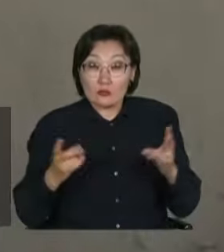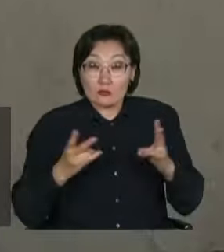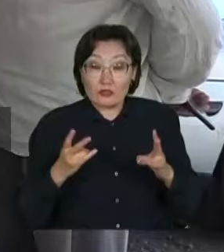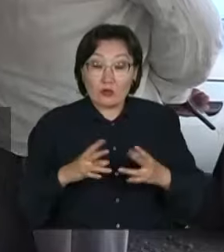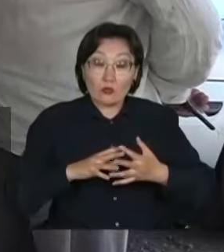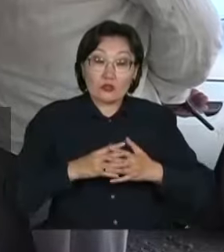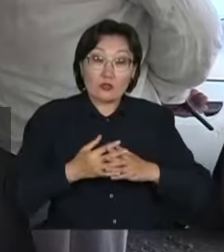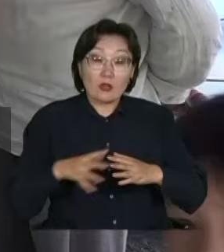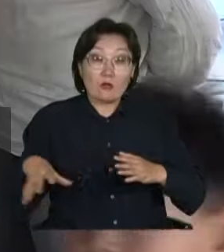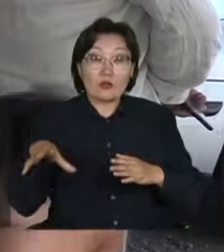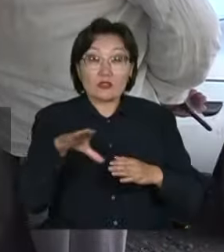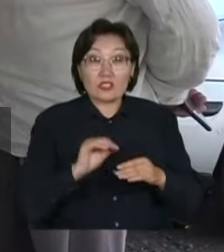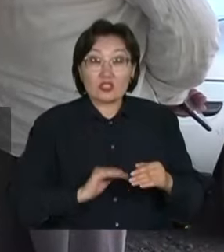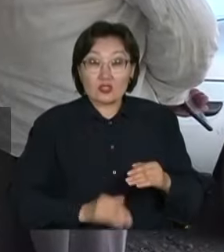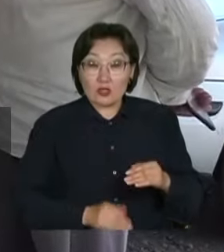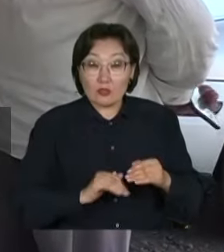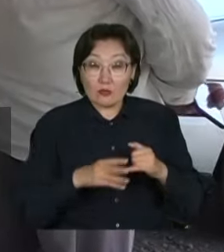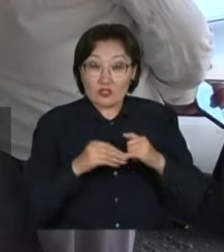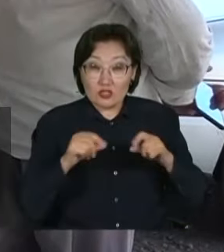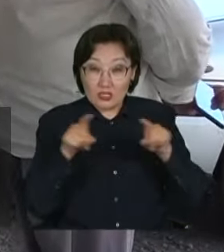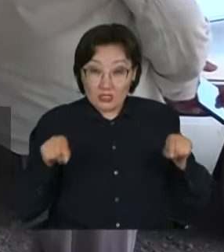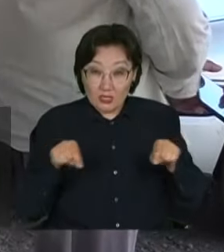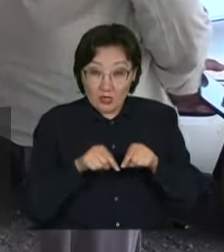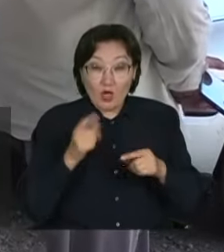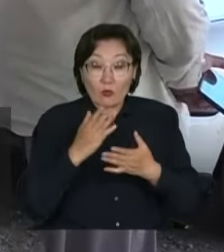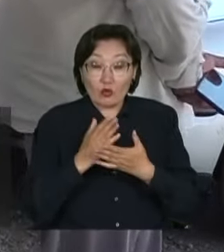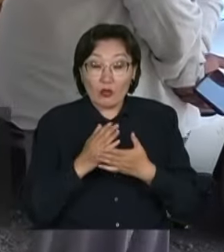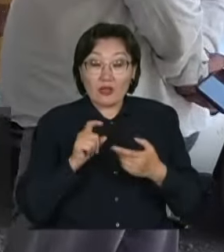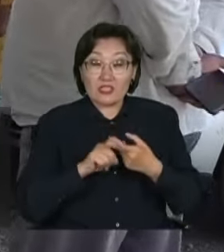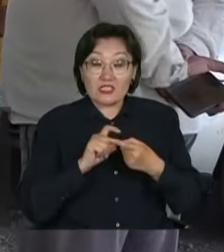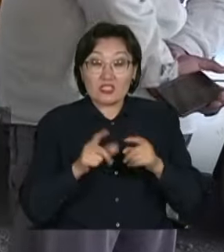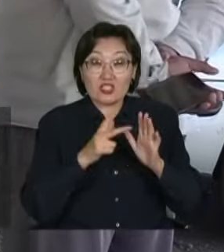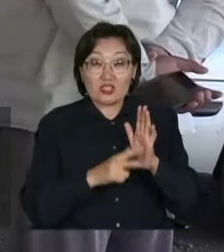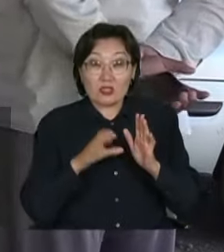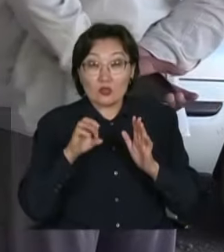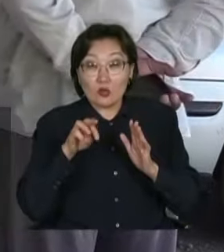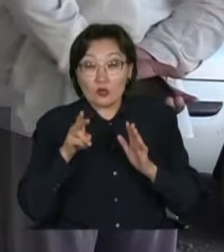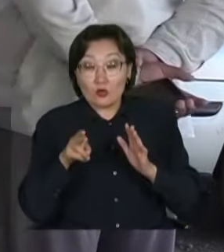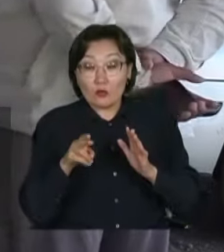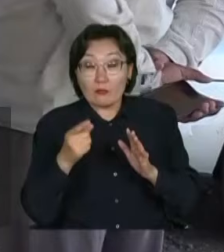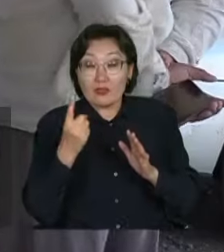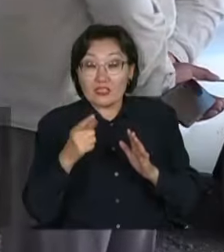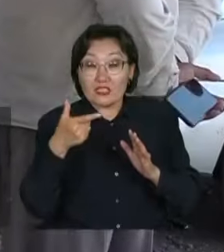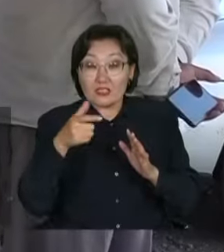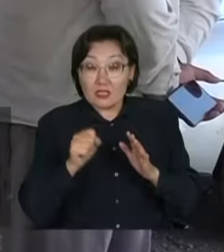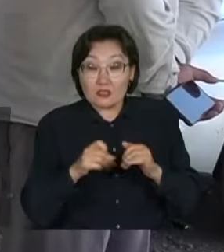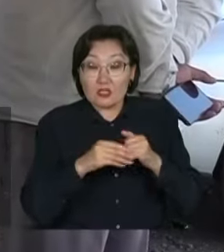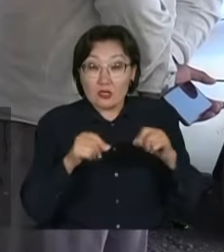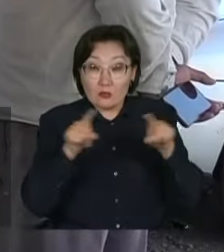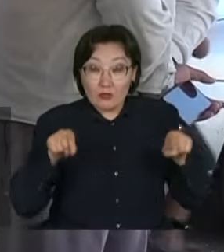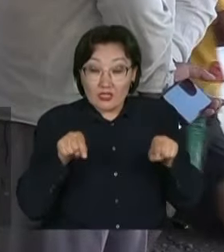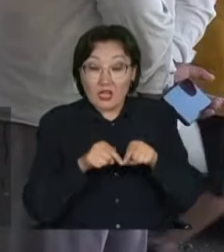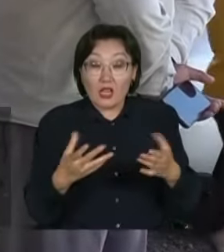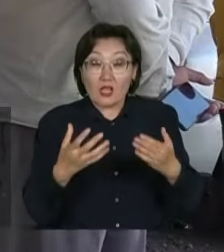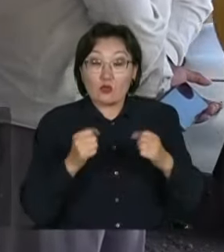ауылы барлық жерінде жекеменшік жерлер болуына байланысты, ол 80 сотый 1 гектарға дейін жер телімін алу жұмыстары жүргізіліп жатыр.